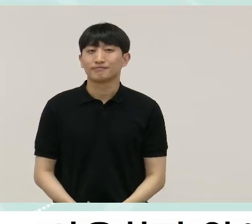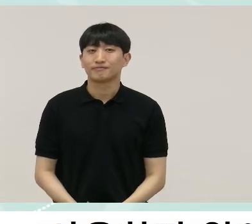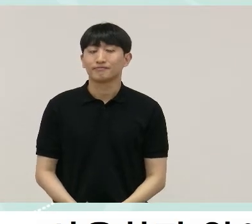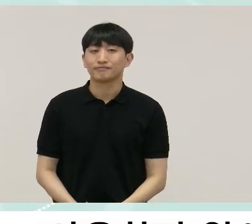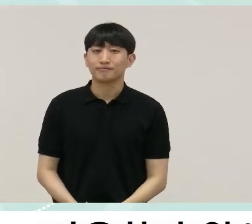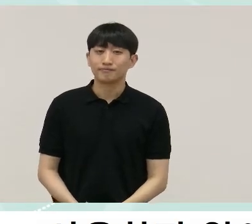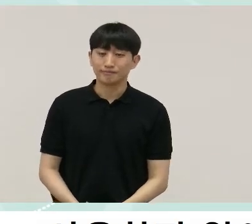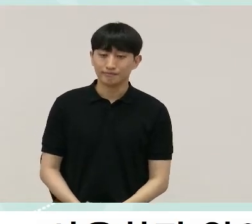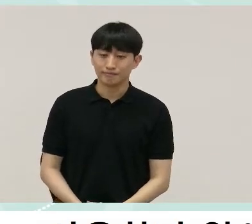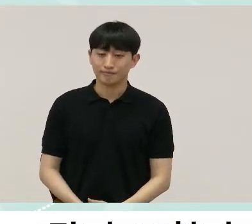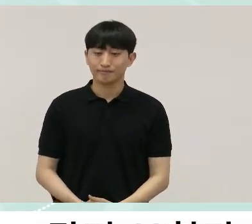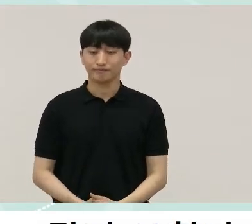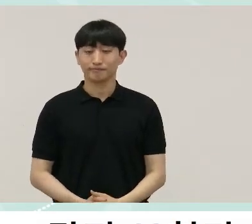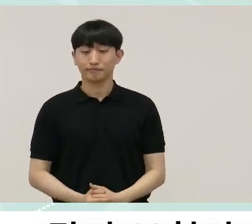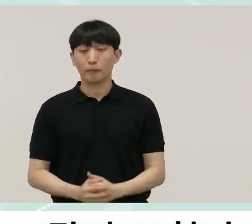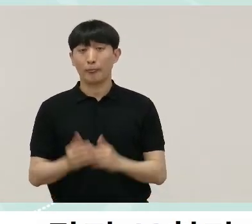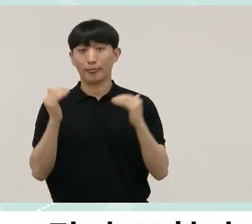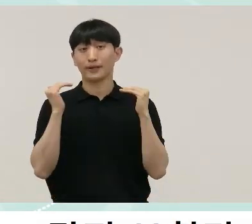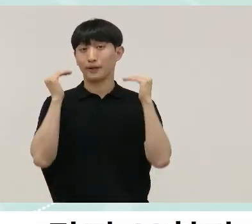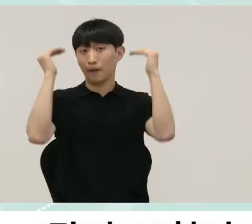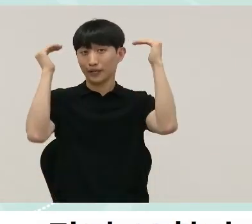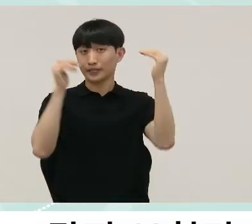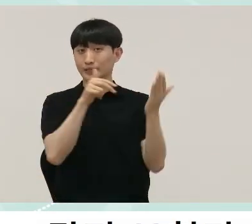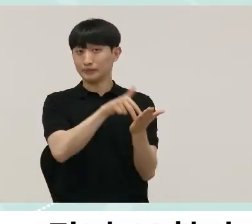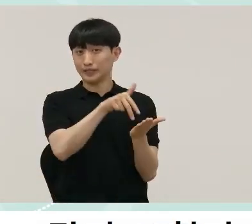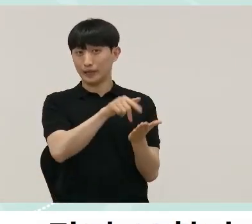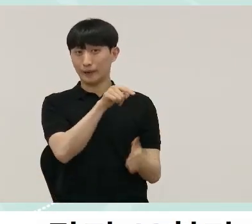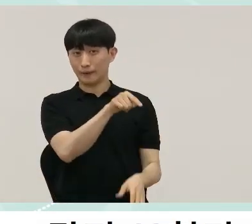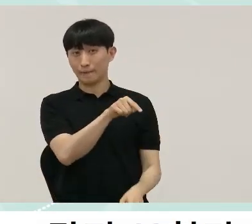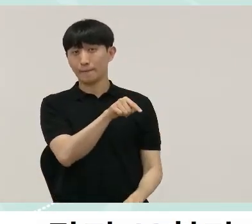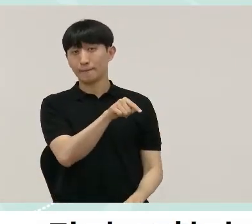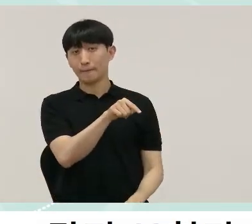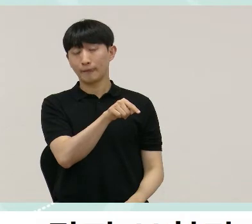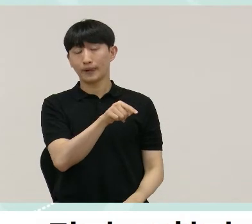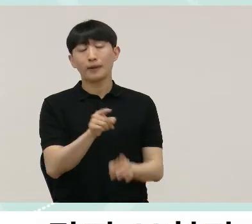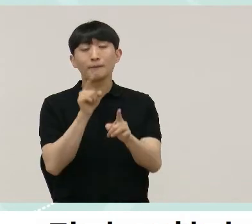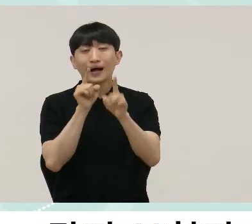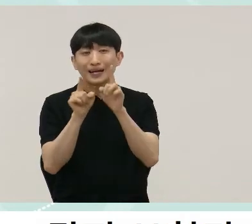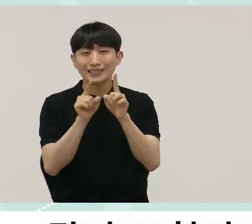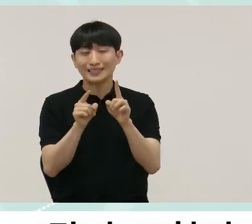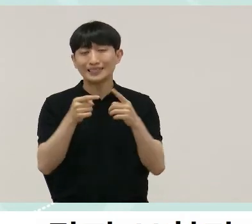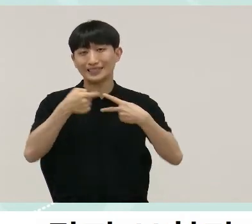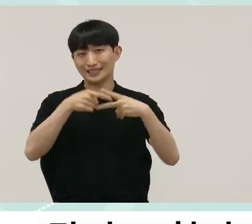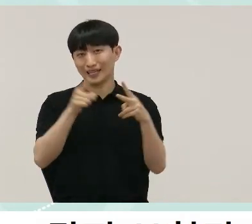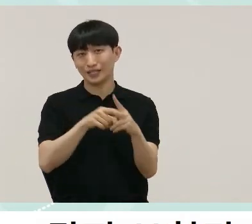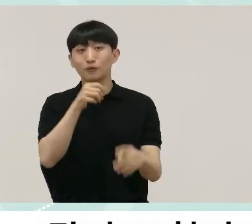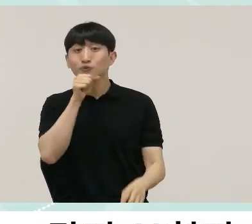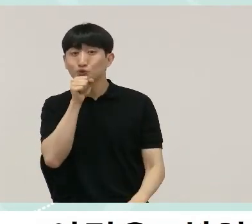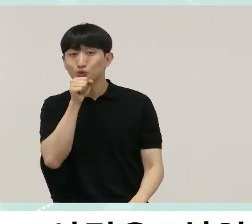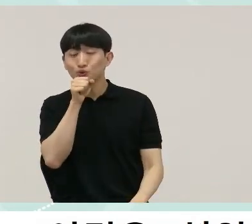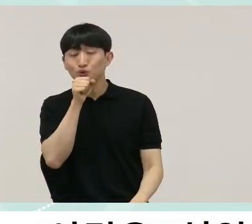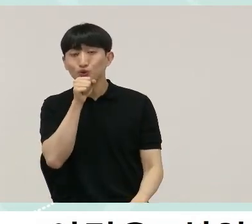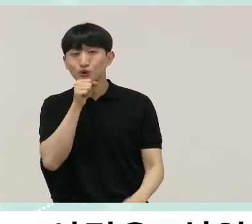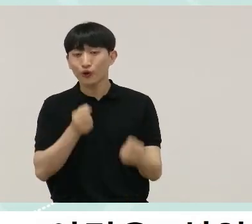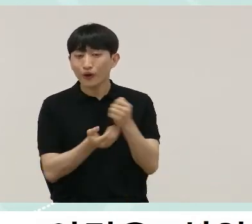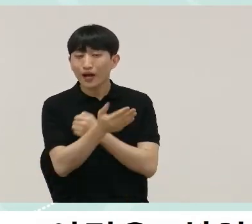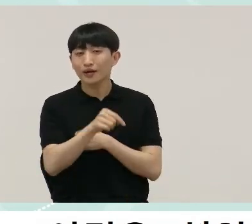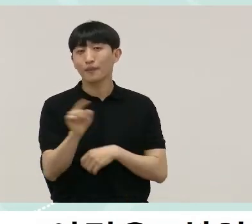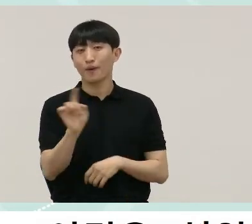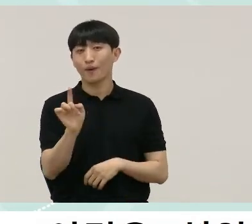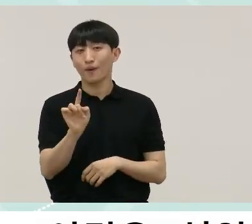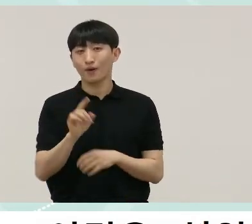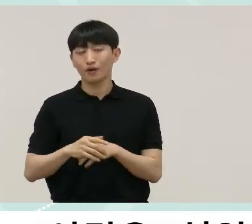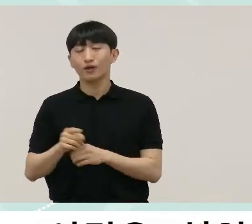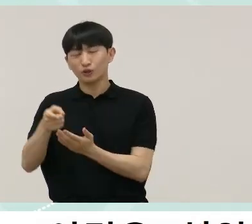이것은 이제 성인에게 있어서 그러면 어떤 말인지 점수에 영향을 미치는 변수가 무엇인지를 본 건데 수술을